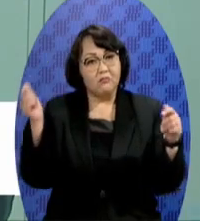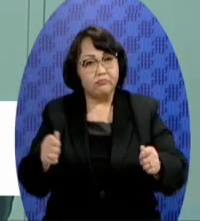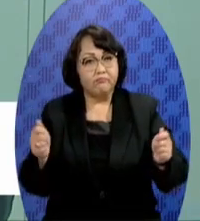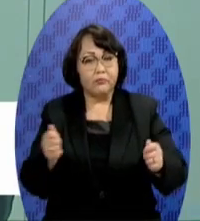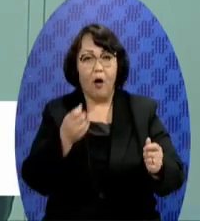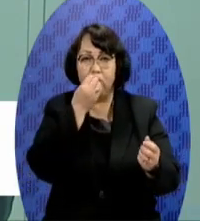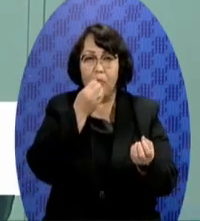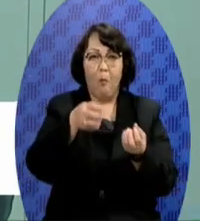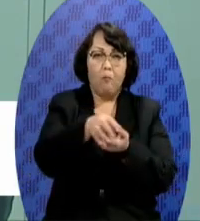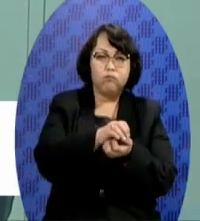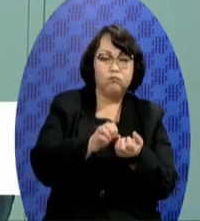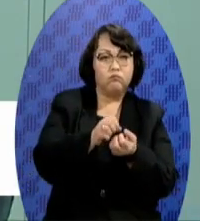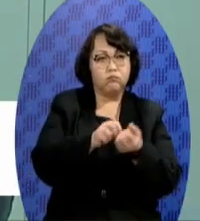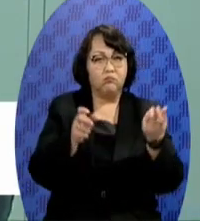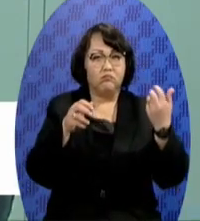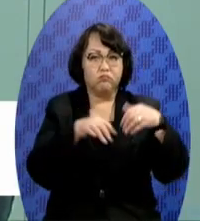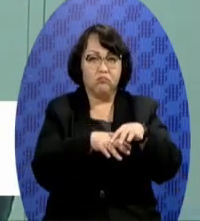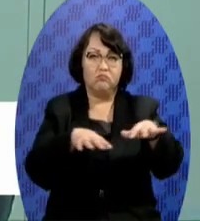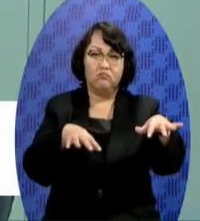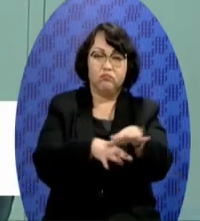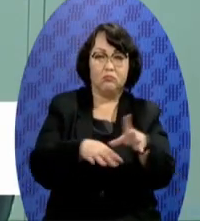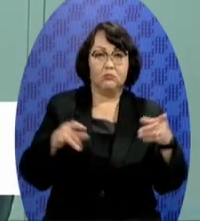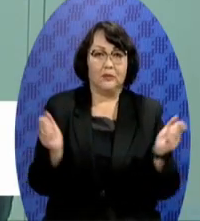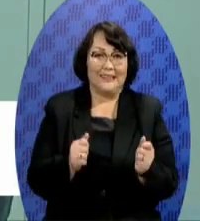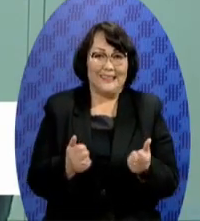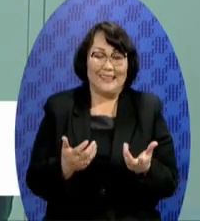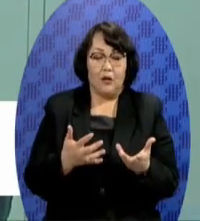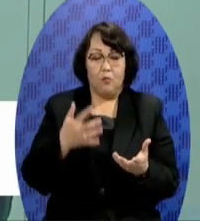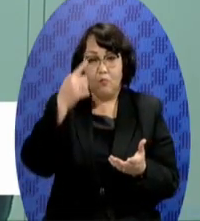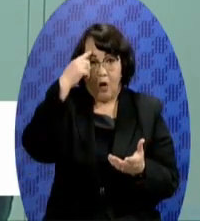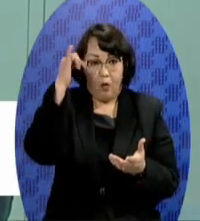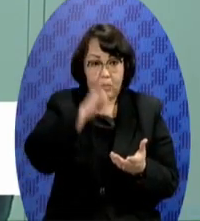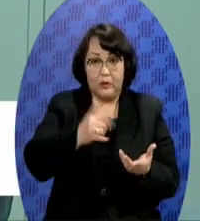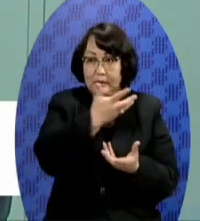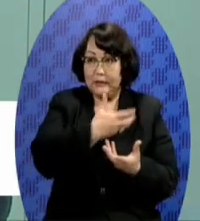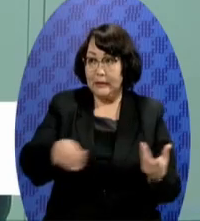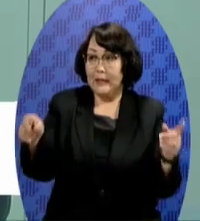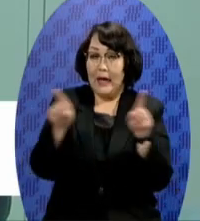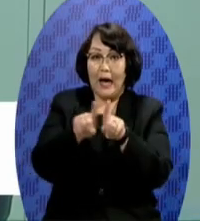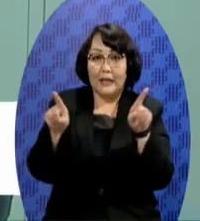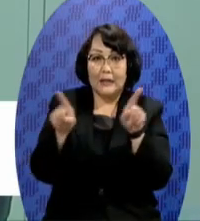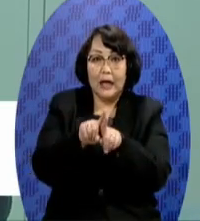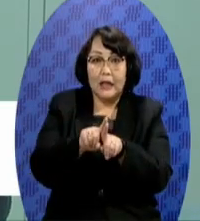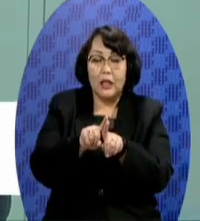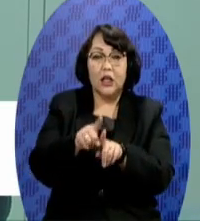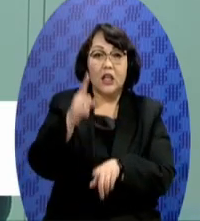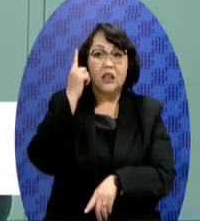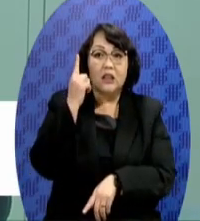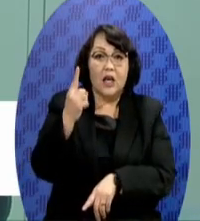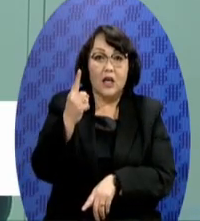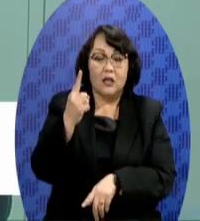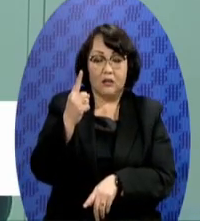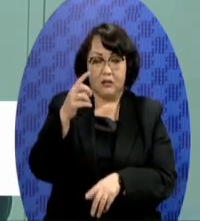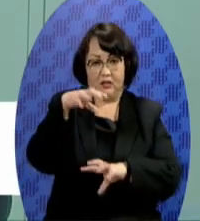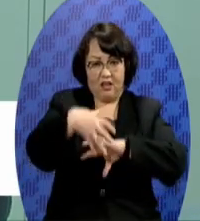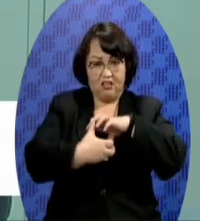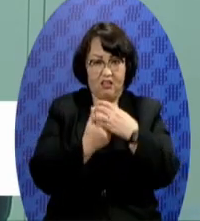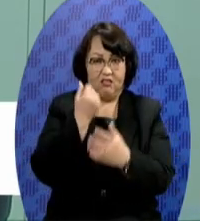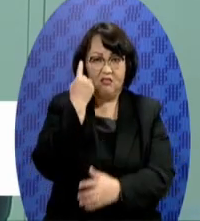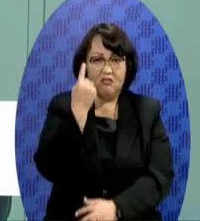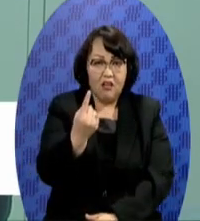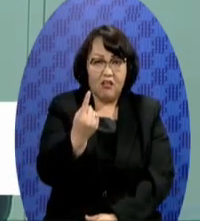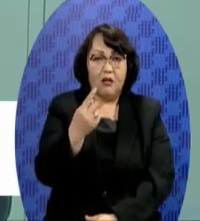дээр яг манай Монгол шиг бэлчээрийн мал аж ахуйтай орн ирс ганцхан байгаа. Энэ бол ганцхан Монгол улс. Энэ